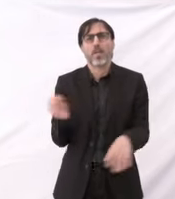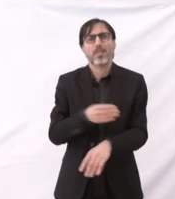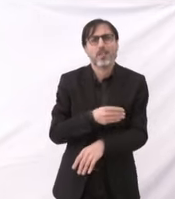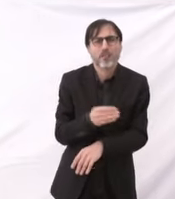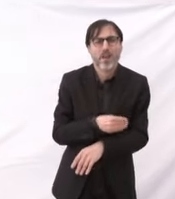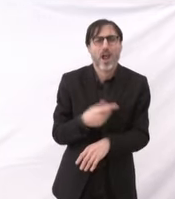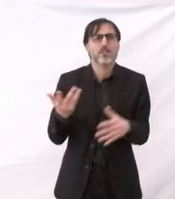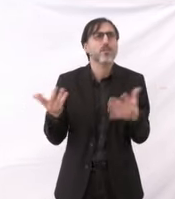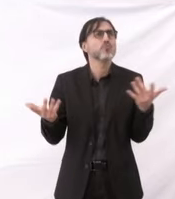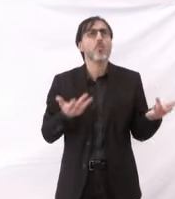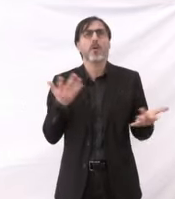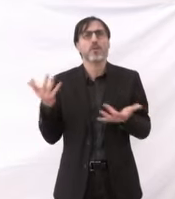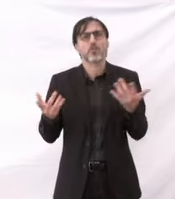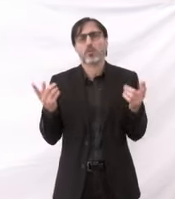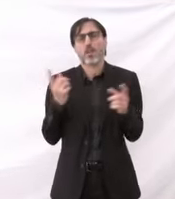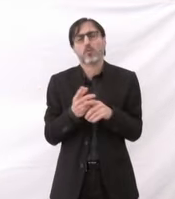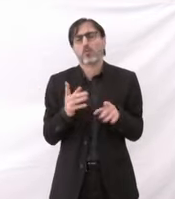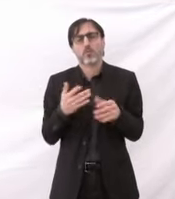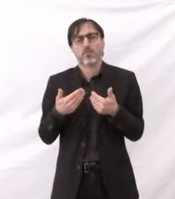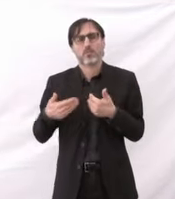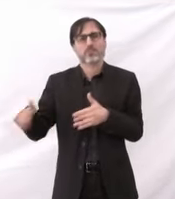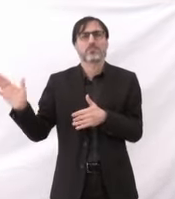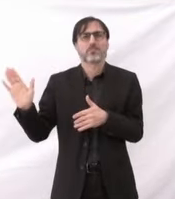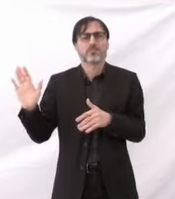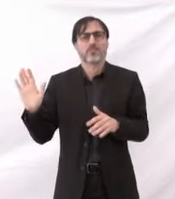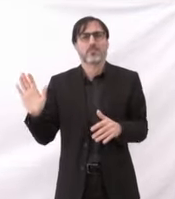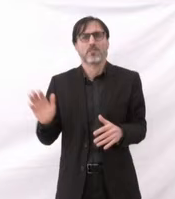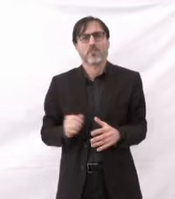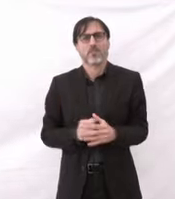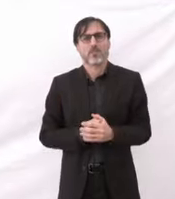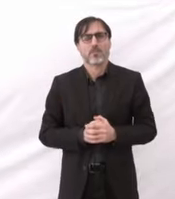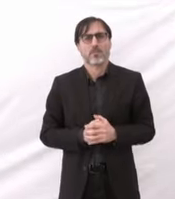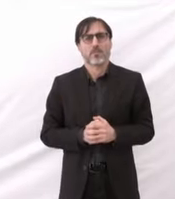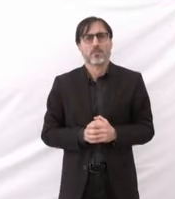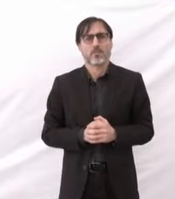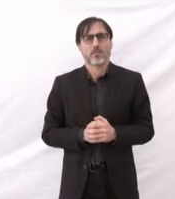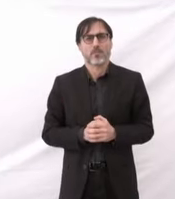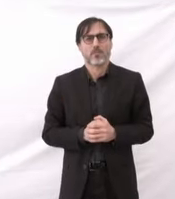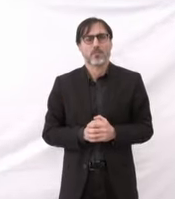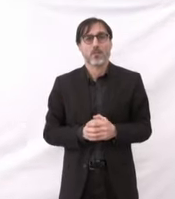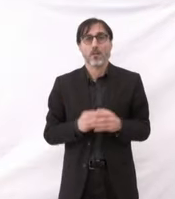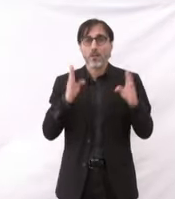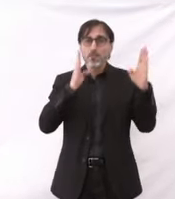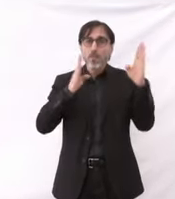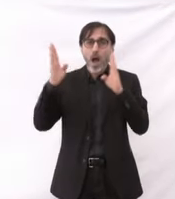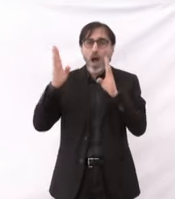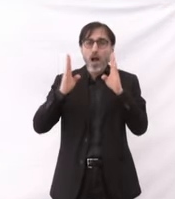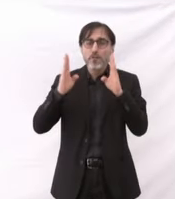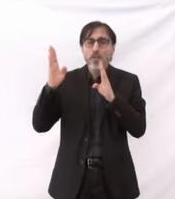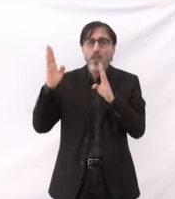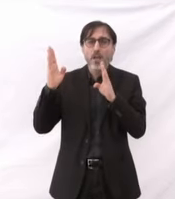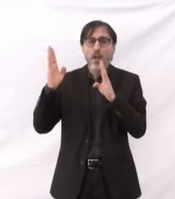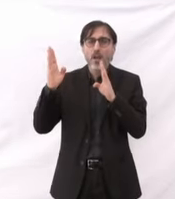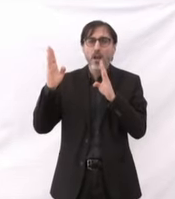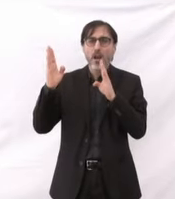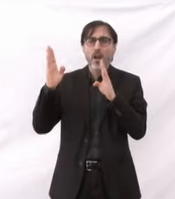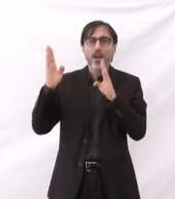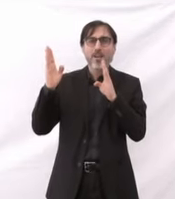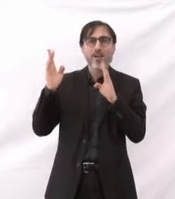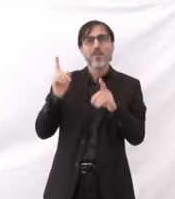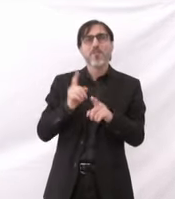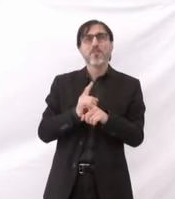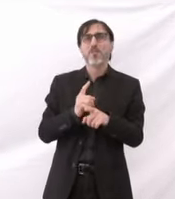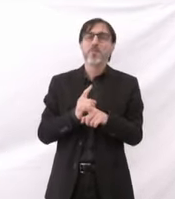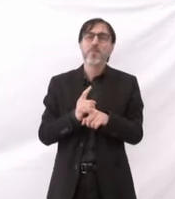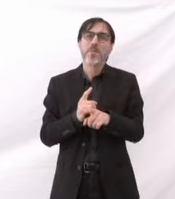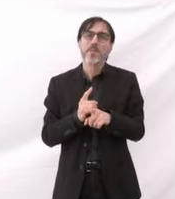dalla superficialità. Oh, le mafie non